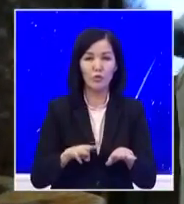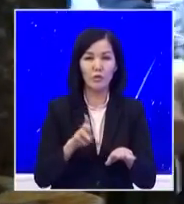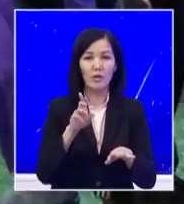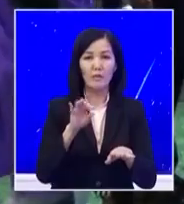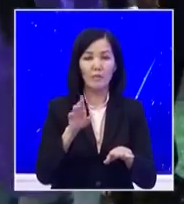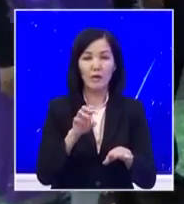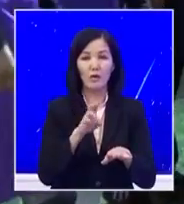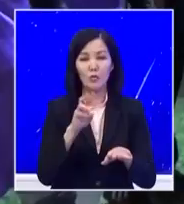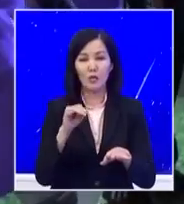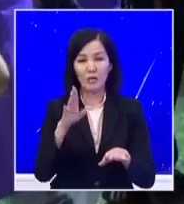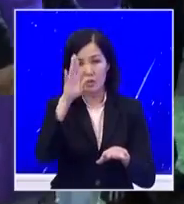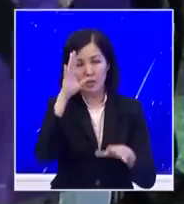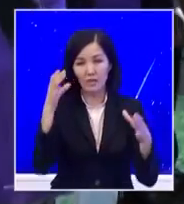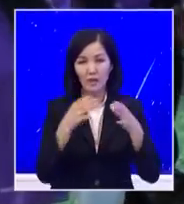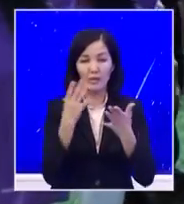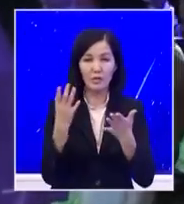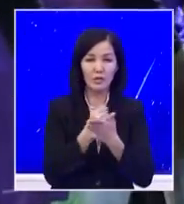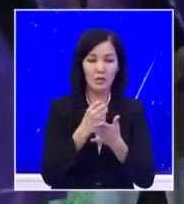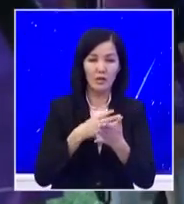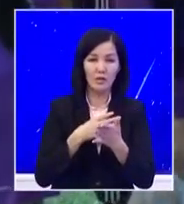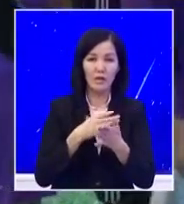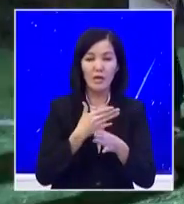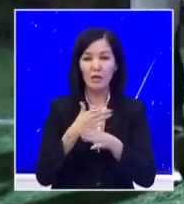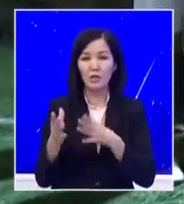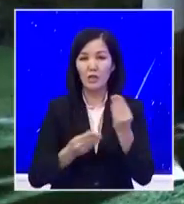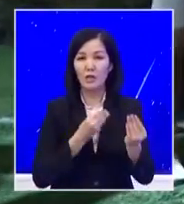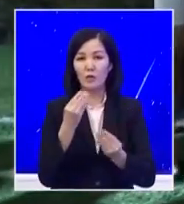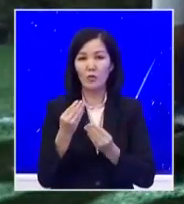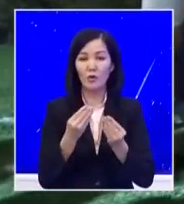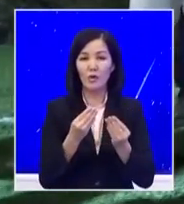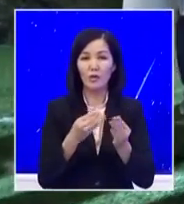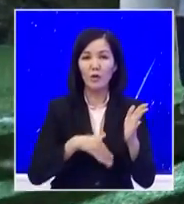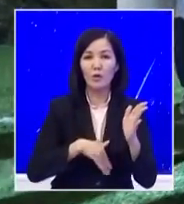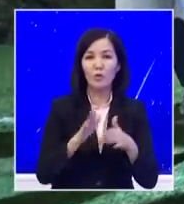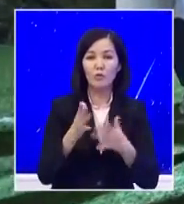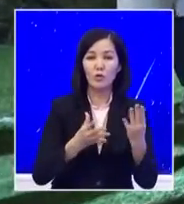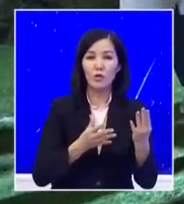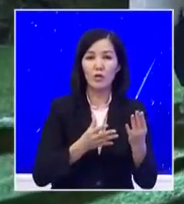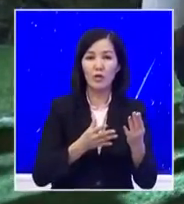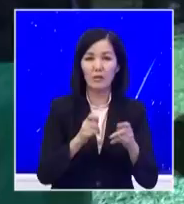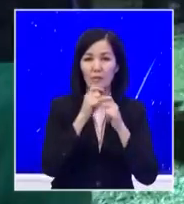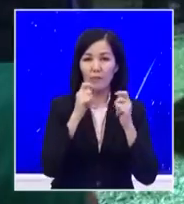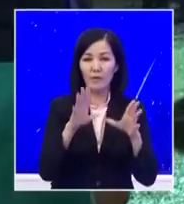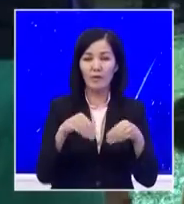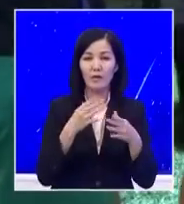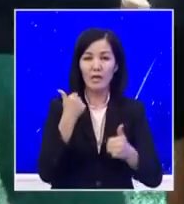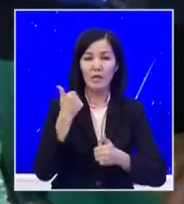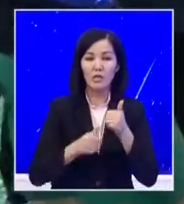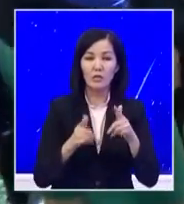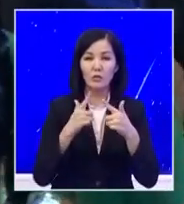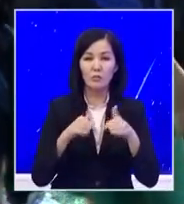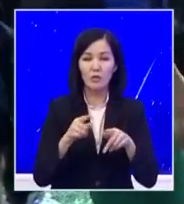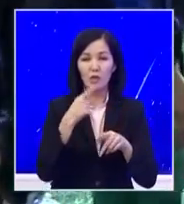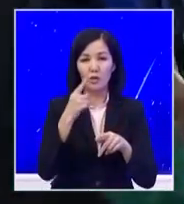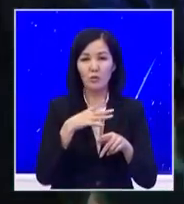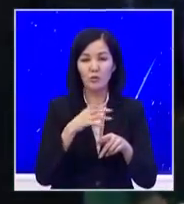Юнайтед ұжымының жігіттері жеңіп алды. Сонымен қатар жекелеген ойынымен көзге түскен футболшыларға да бағалы сыйлықтар табысталды. Жарысты ұйымдастырушылардың